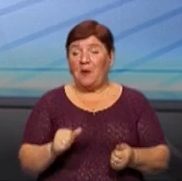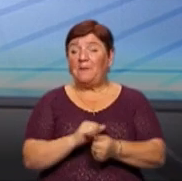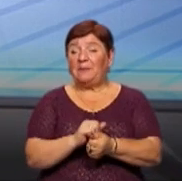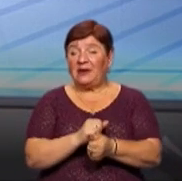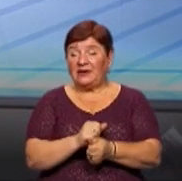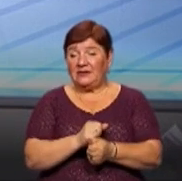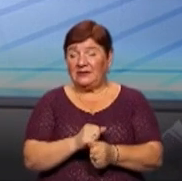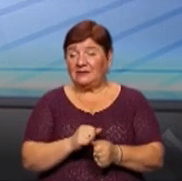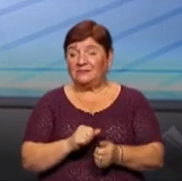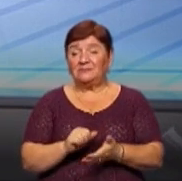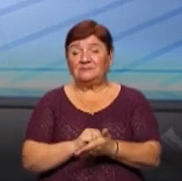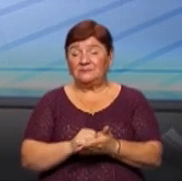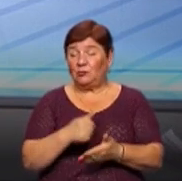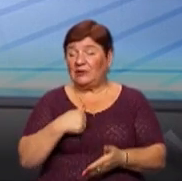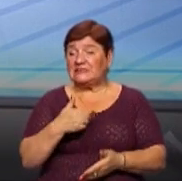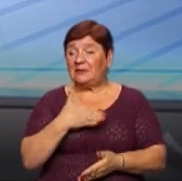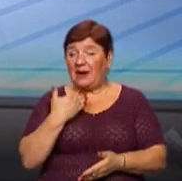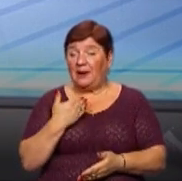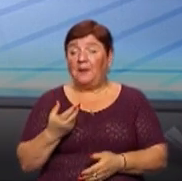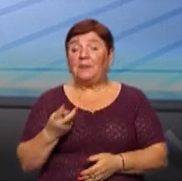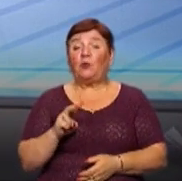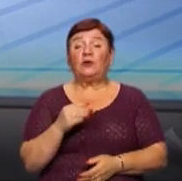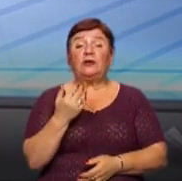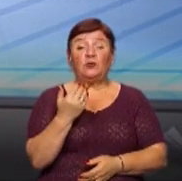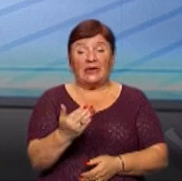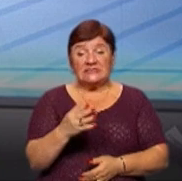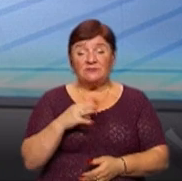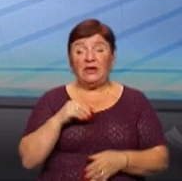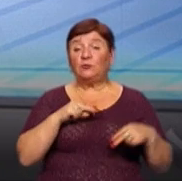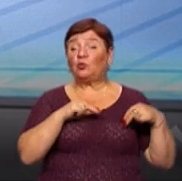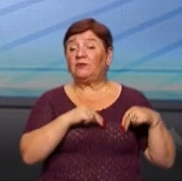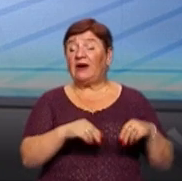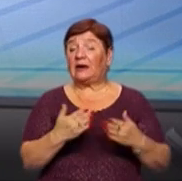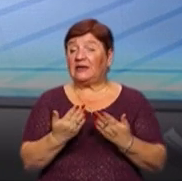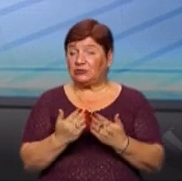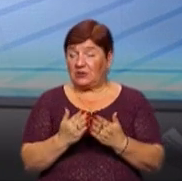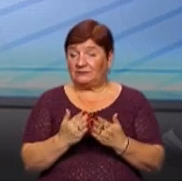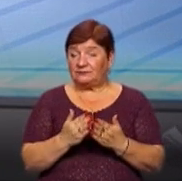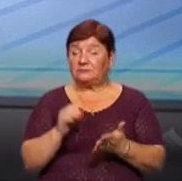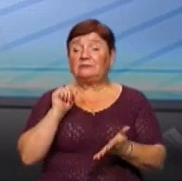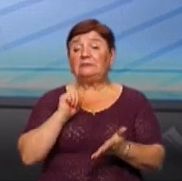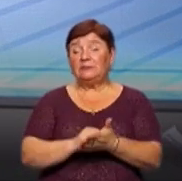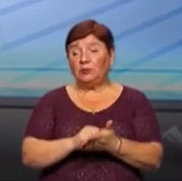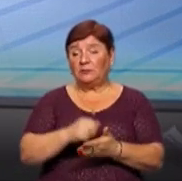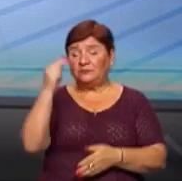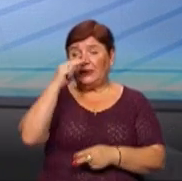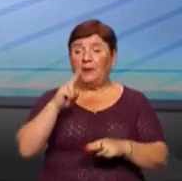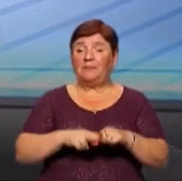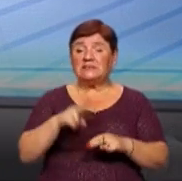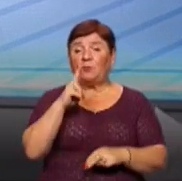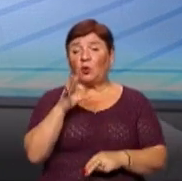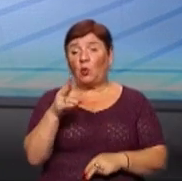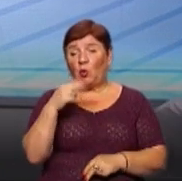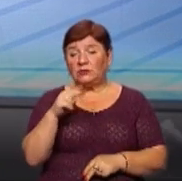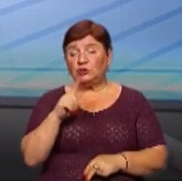паперової пенсійної справи немає. Людина відповідно приходить до нас своїм трудовою книжкою, дипломом на навчання, паспорт, код, ну,